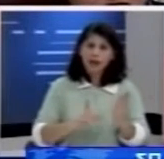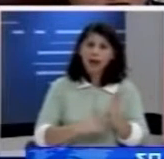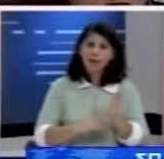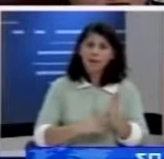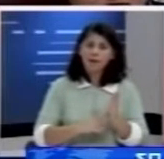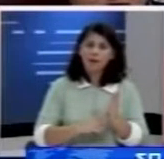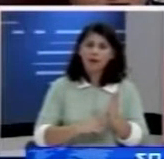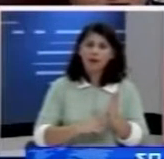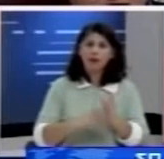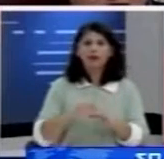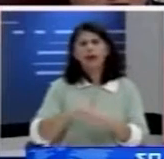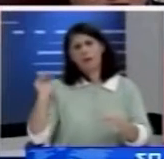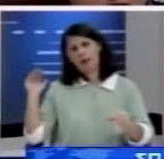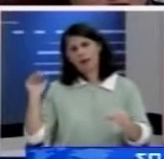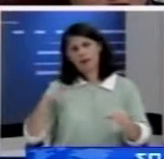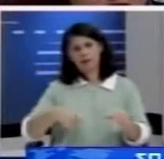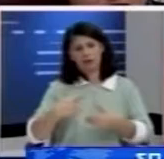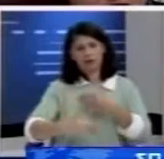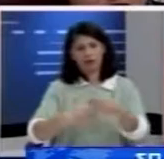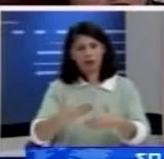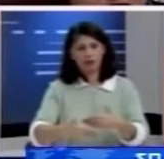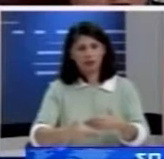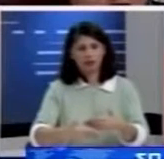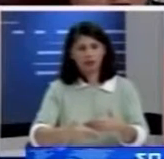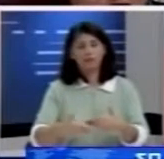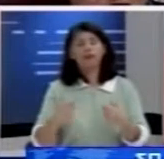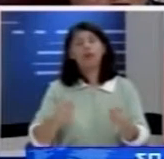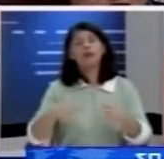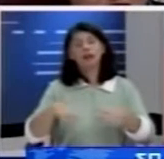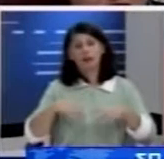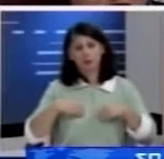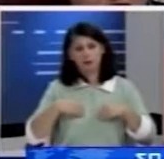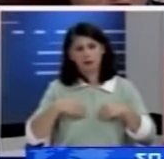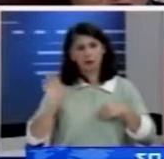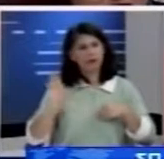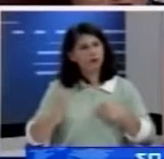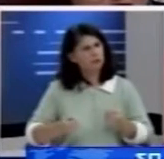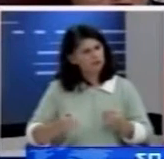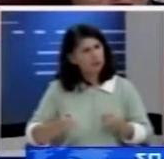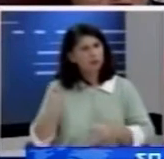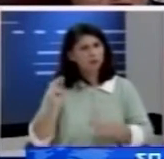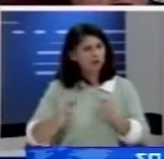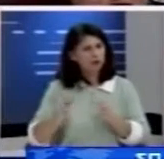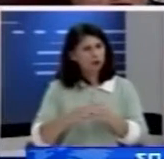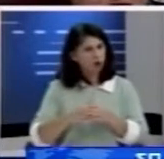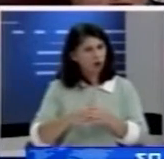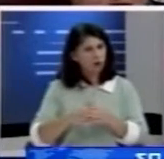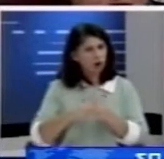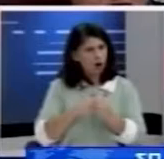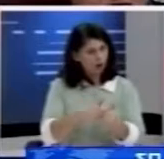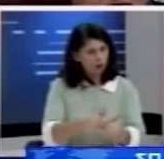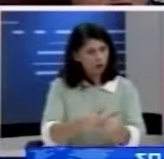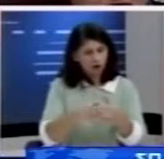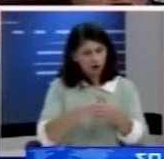να απέχει από αυτή τη διαδικασία. Δεν έγινε αποδεκτό. Για να μην δημιουργήσω προβλήματα στο κόμμα μου, ακολούθησα την κομματική